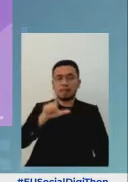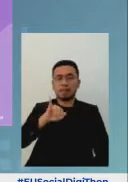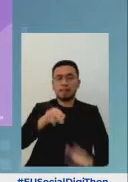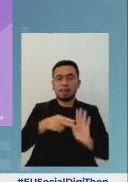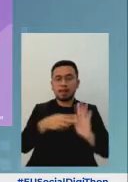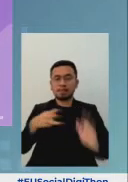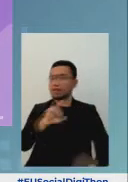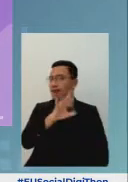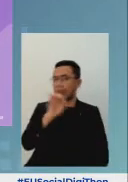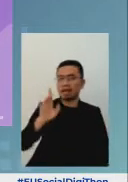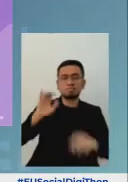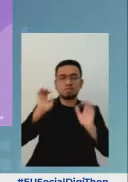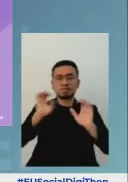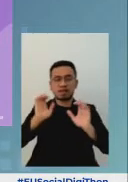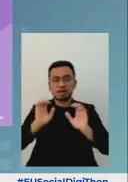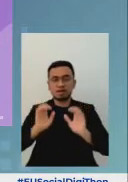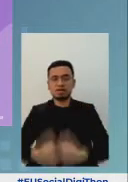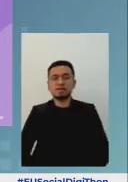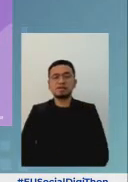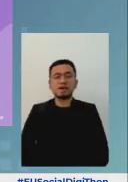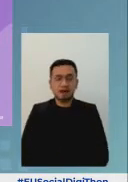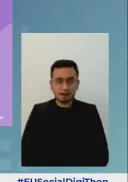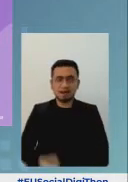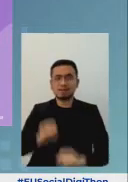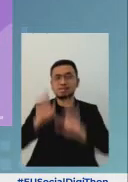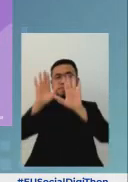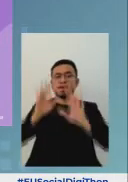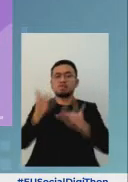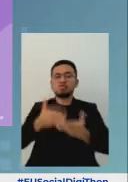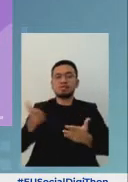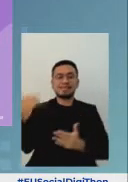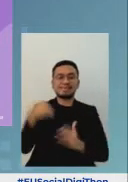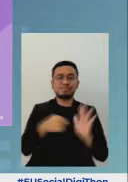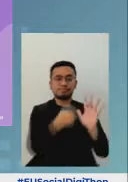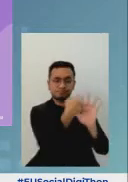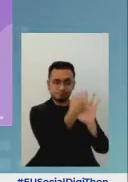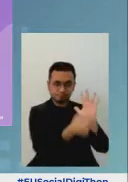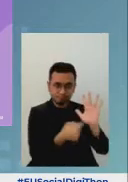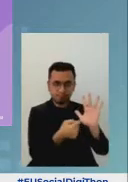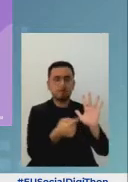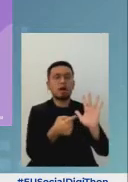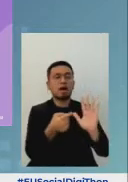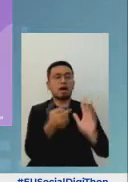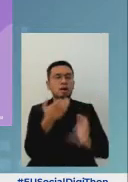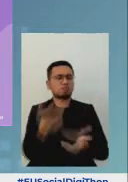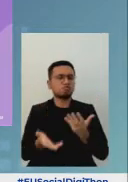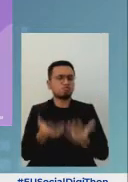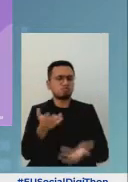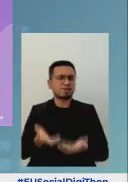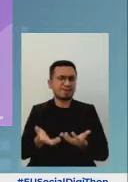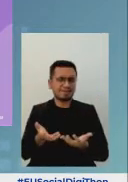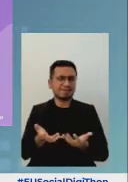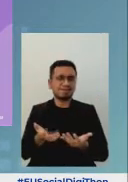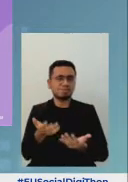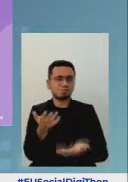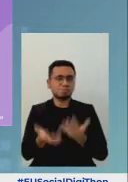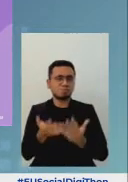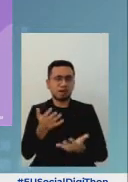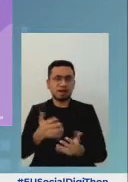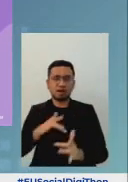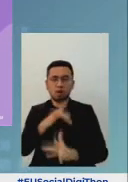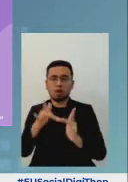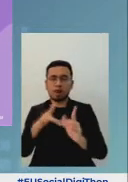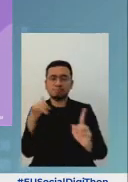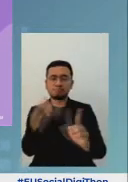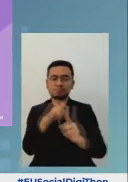Dan di semua sosial media itu ternyata ada kemungkinan kita mengalami cyberbullying